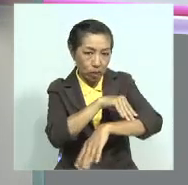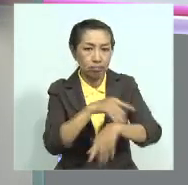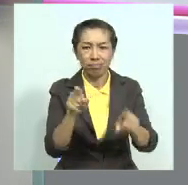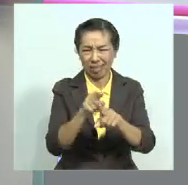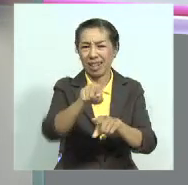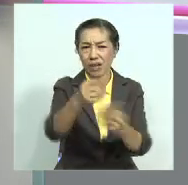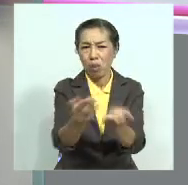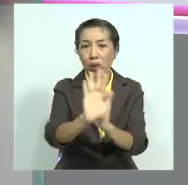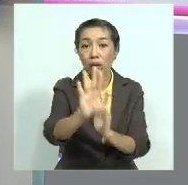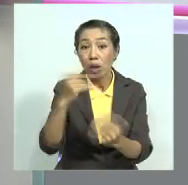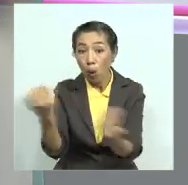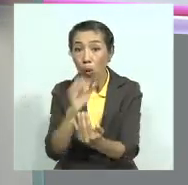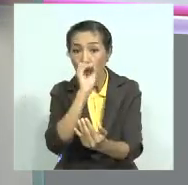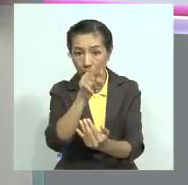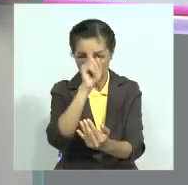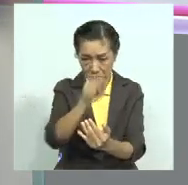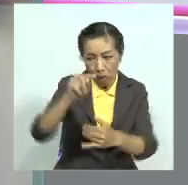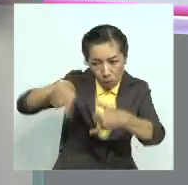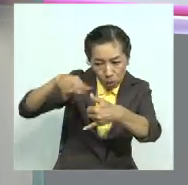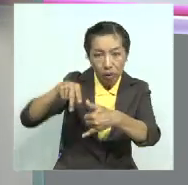ข้าไปดูแล้วแหละว่าลูกจะมีอาการผิดปกติอะไรหรือเปล่านะคะ